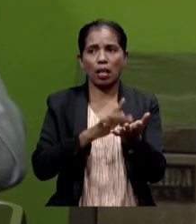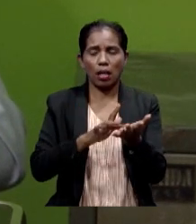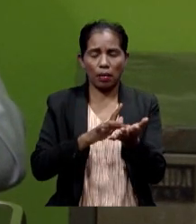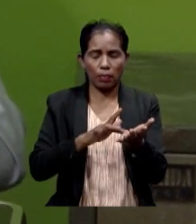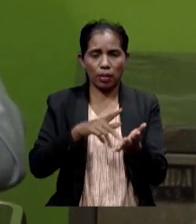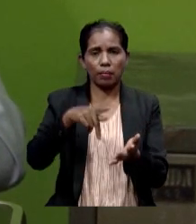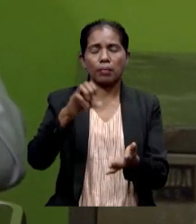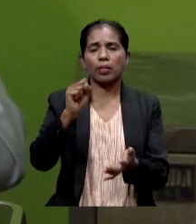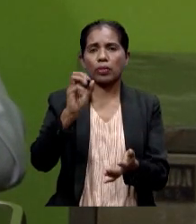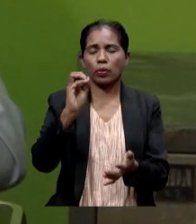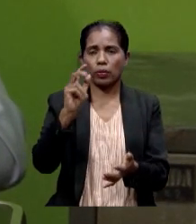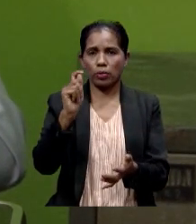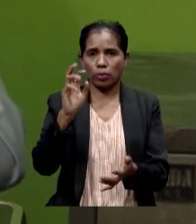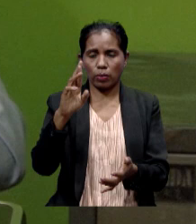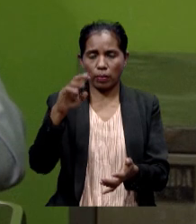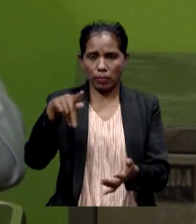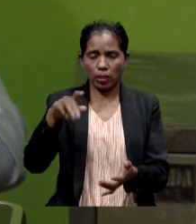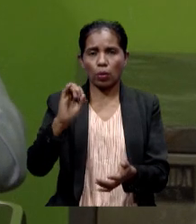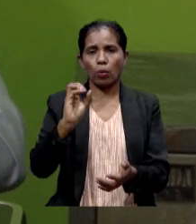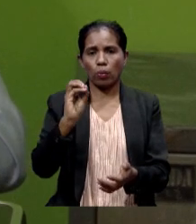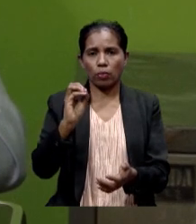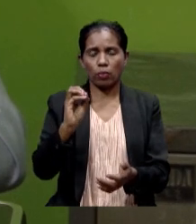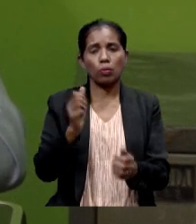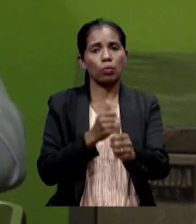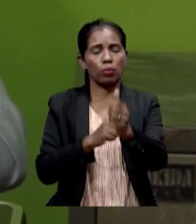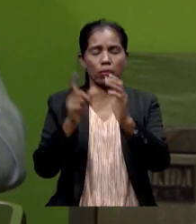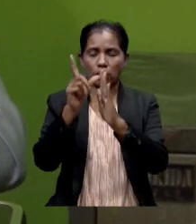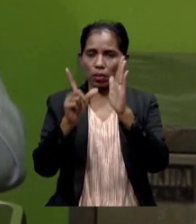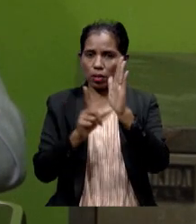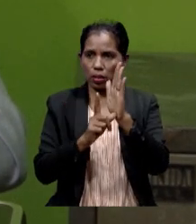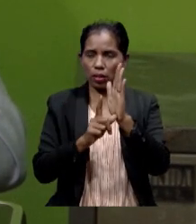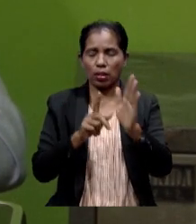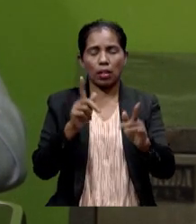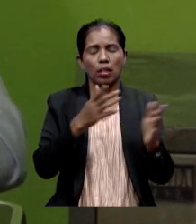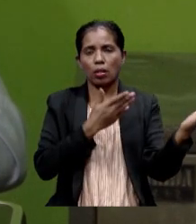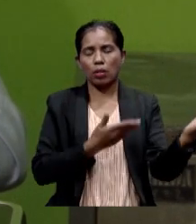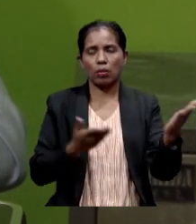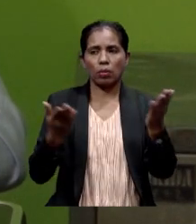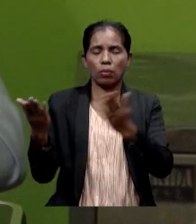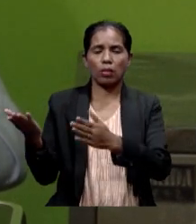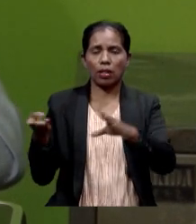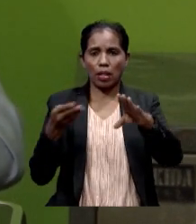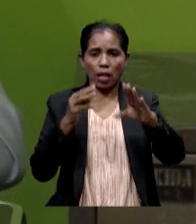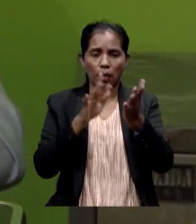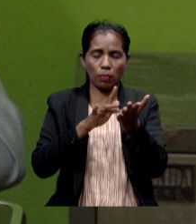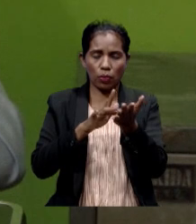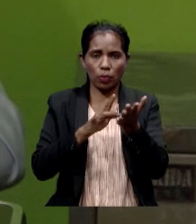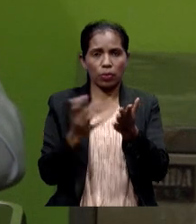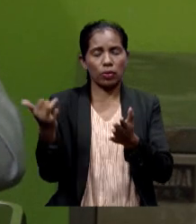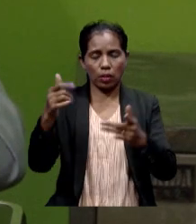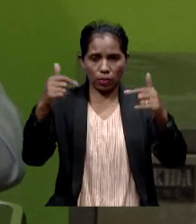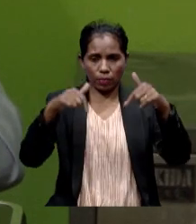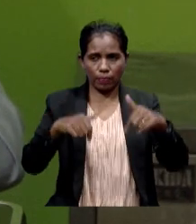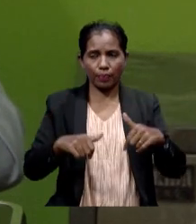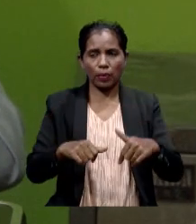psikotropik tirlei bandu atu importador privado sira atu hatama excepto sames